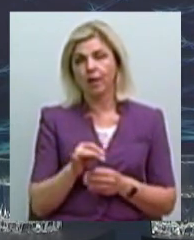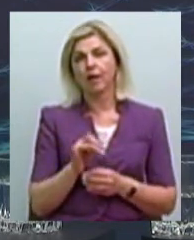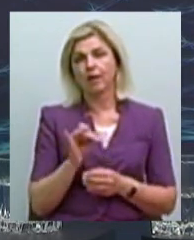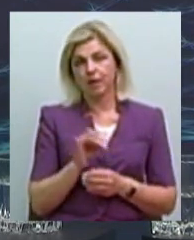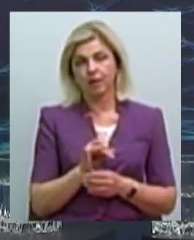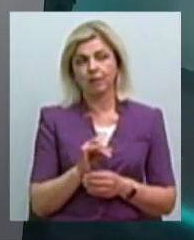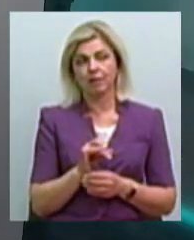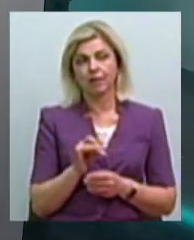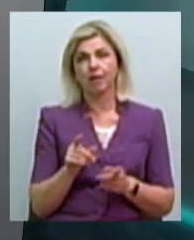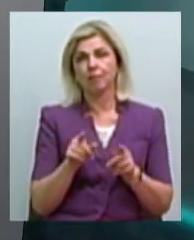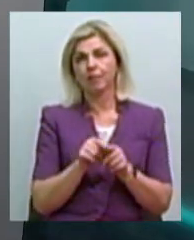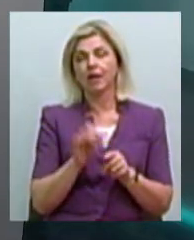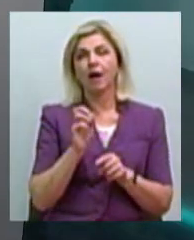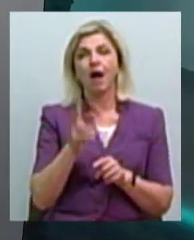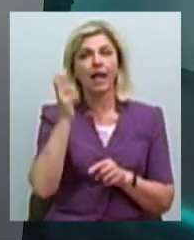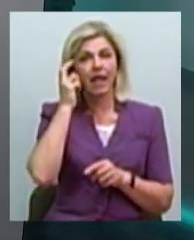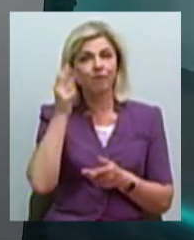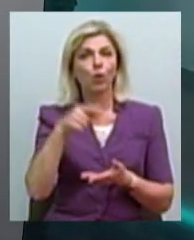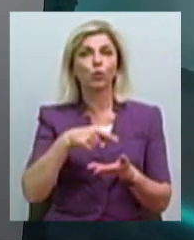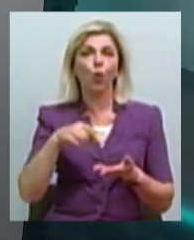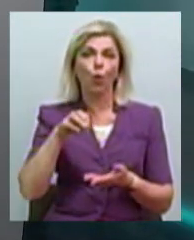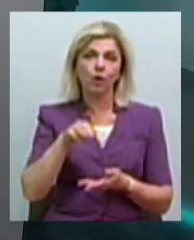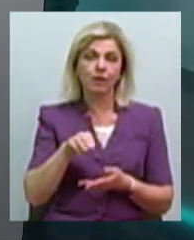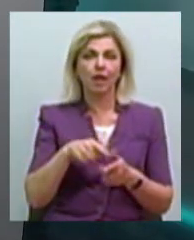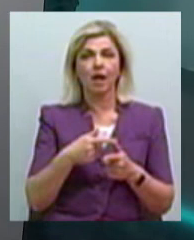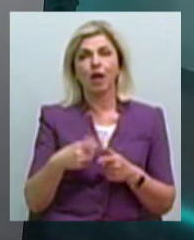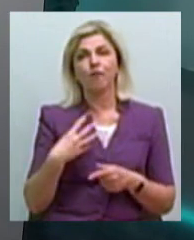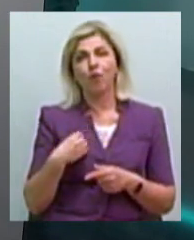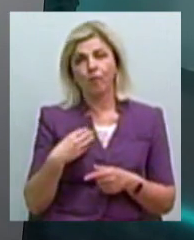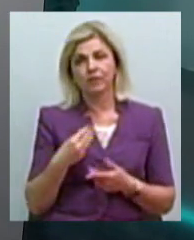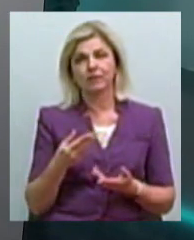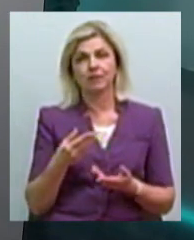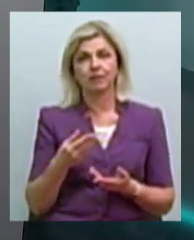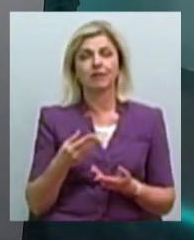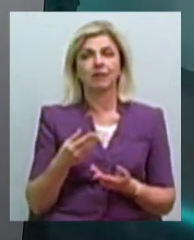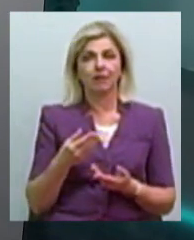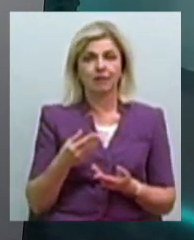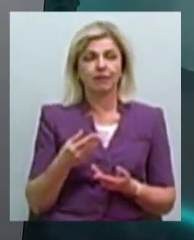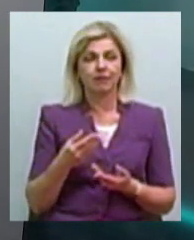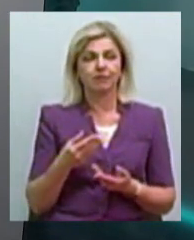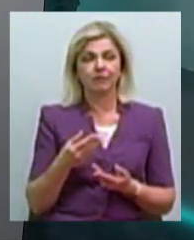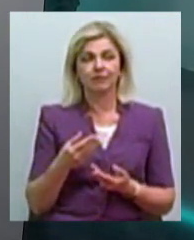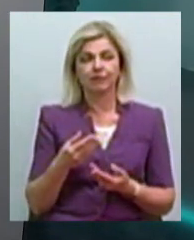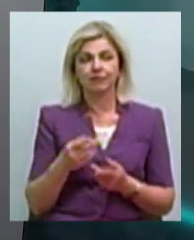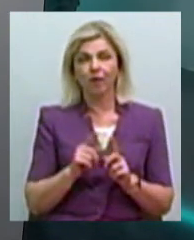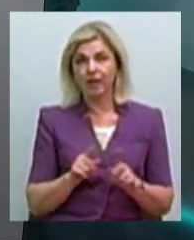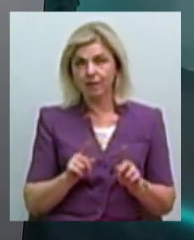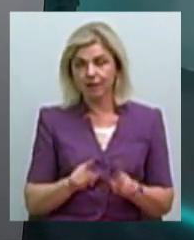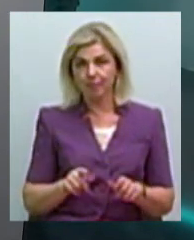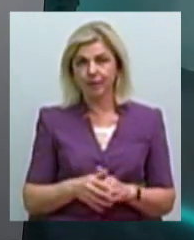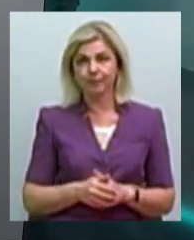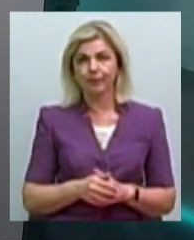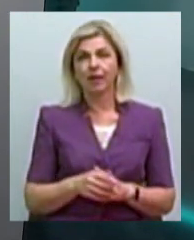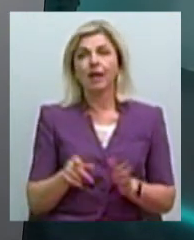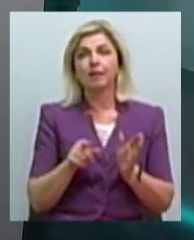с, не знаю, с киевским тортом или с львовскими пляцками, да, вполне. Дело в том, что просто с